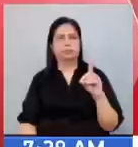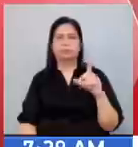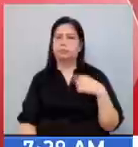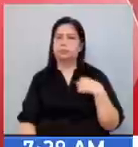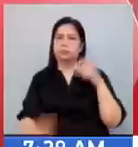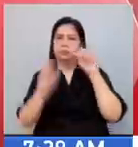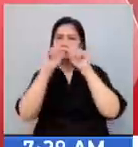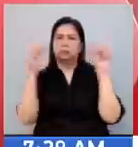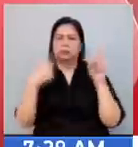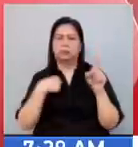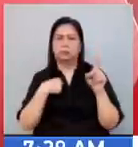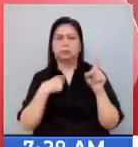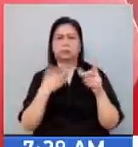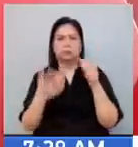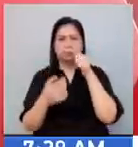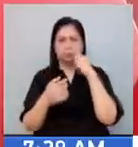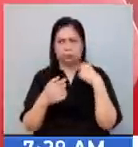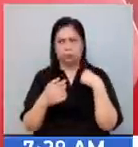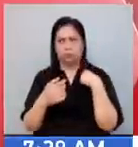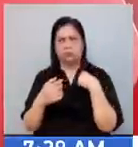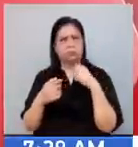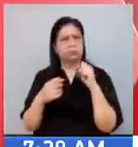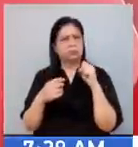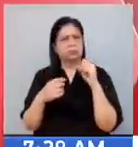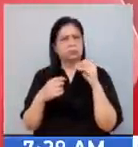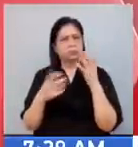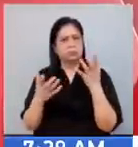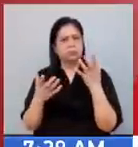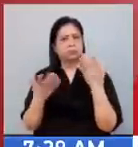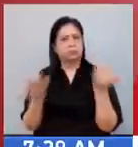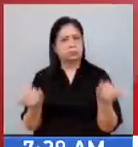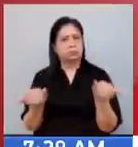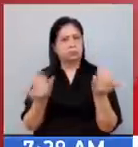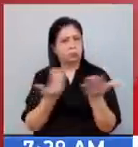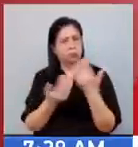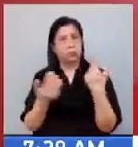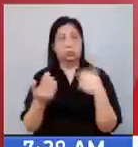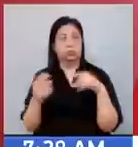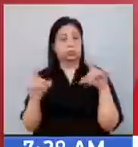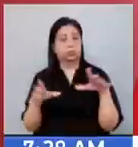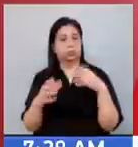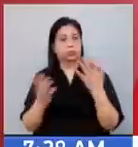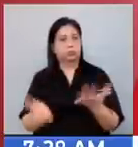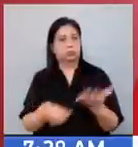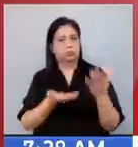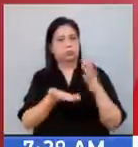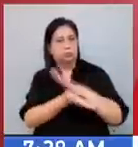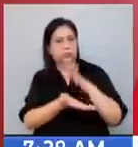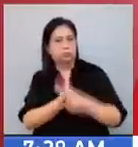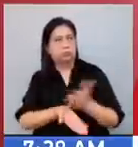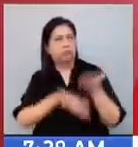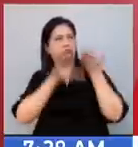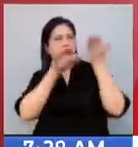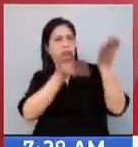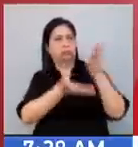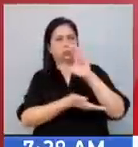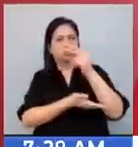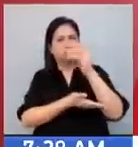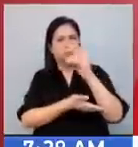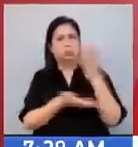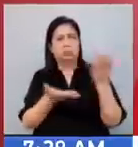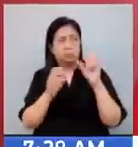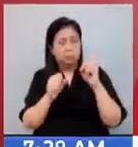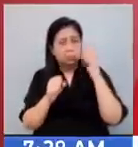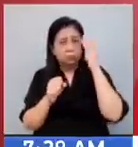kami kahapon. Kaya ngayon pa lang po halos kami lahat magpapasa ng paper sa CHED or kung saan pa po kami pwedeng makatulong